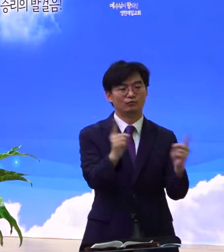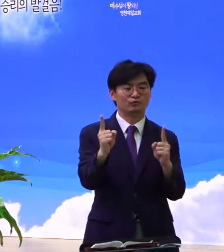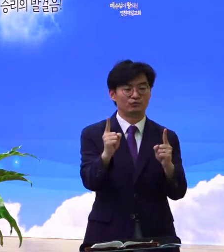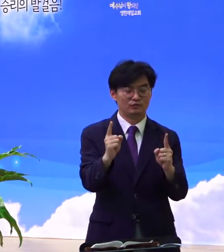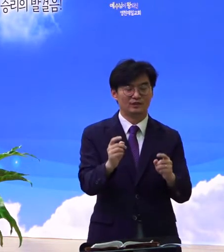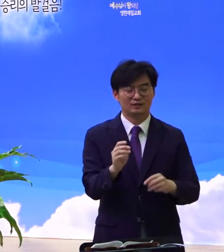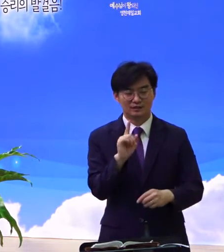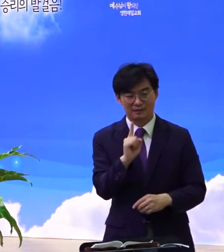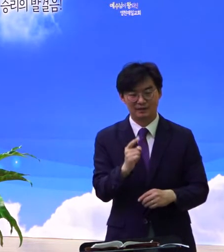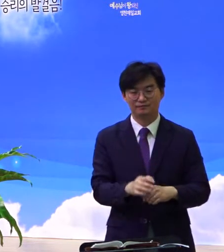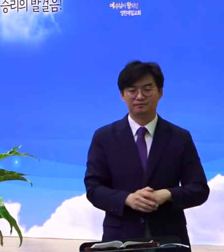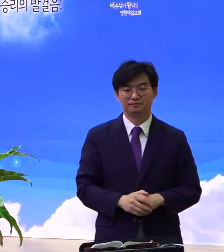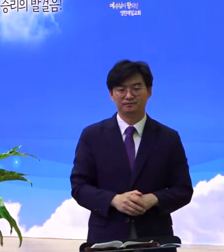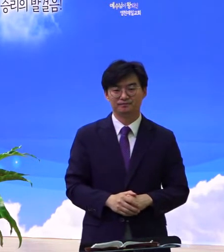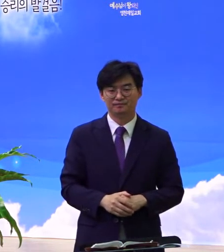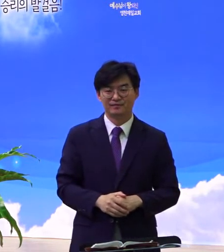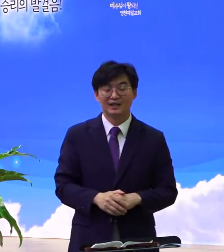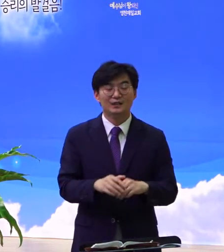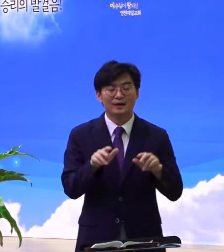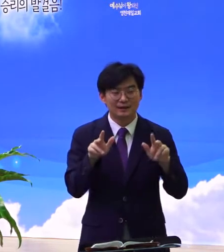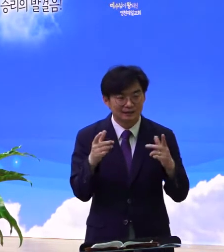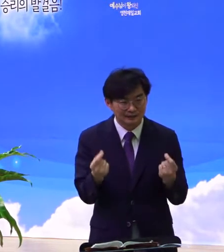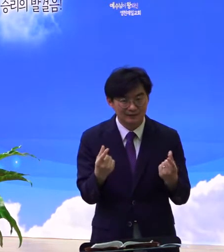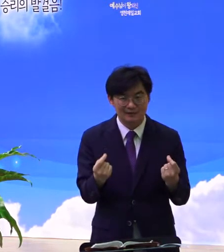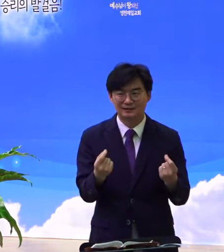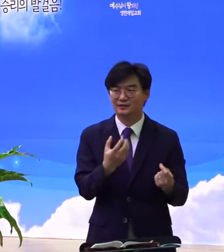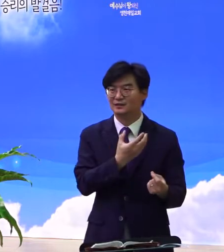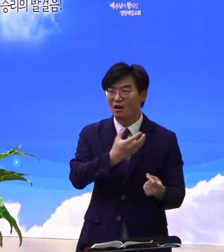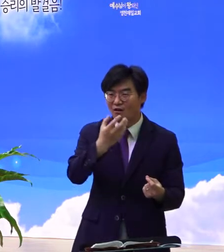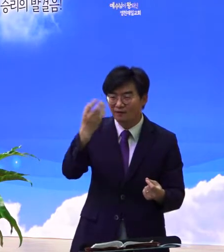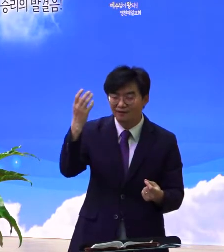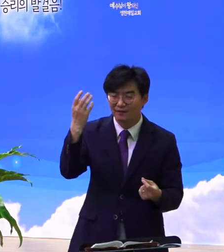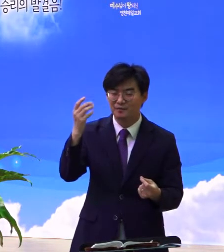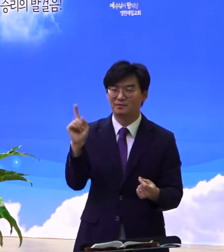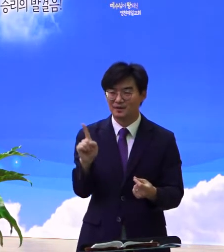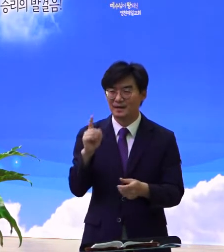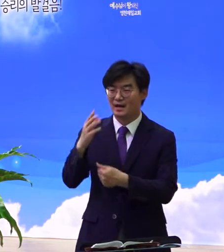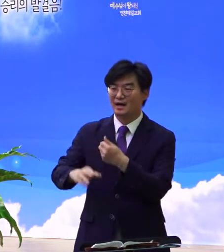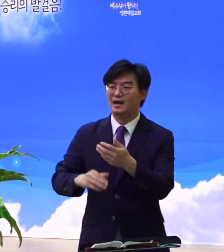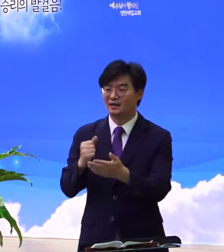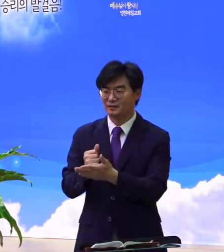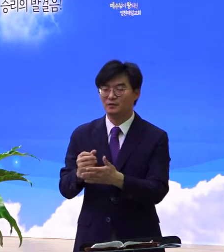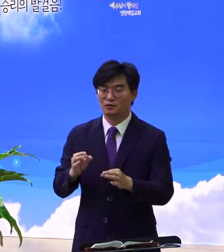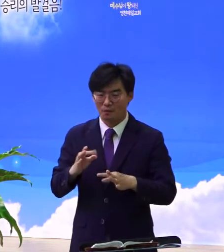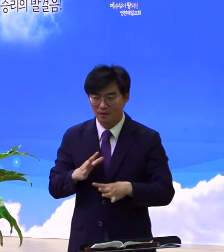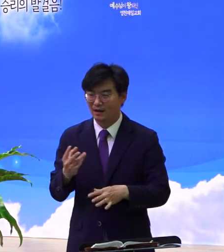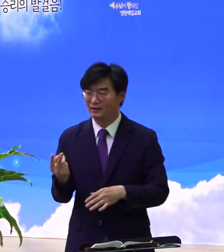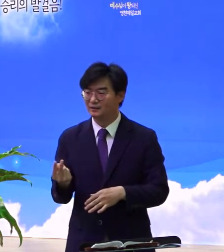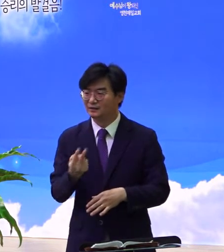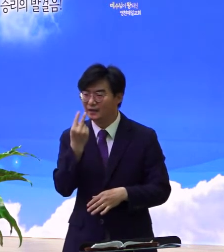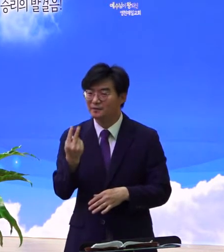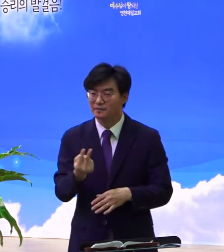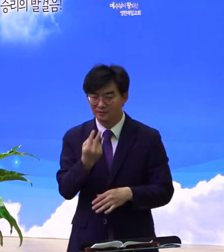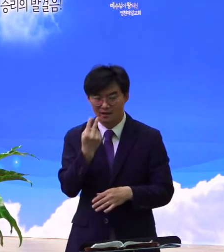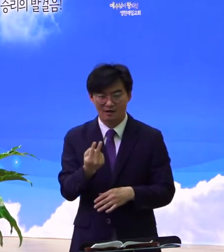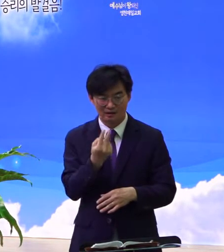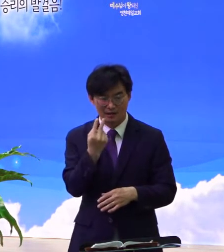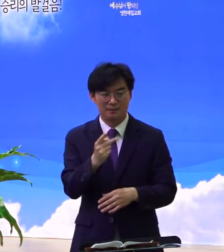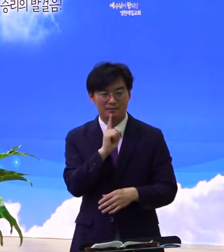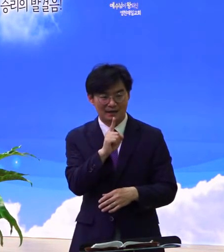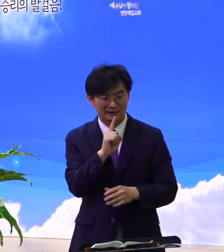됐습니다. 여러분 이러한 하나님의 놀라우신 생명의 역사가 저와 여러분의 삶 가운데